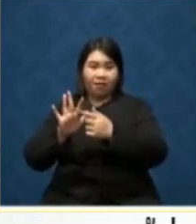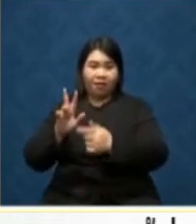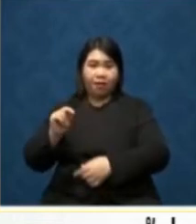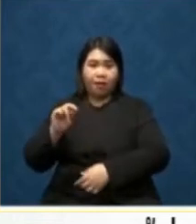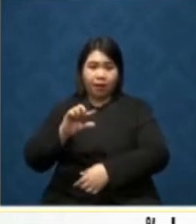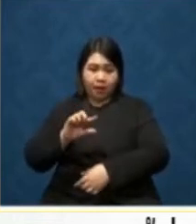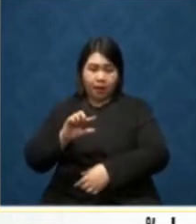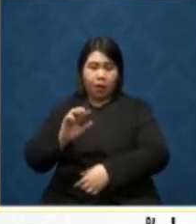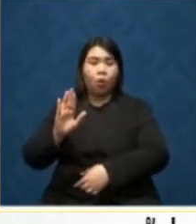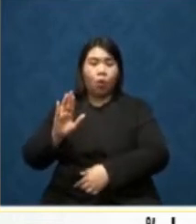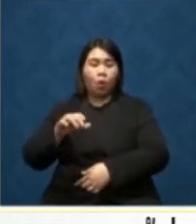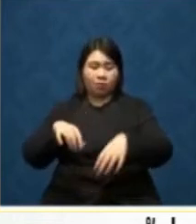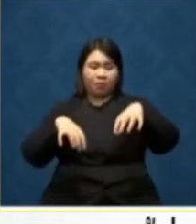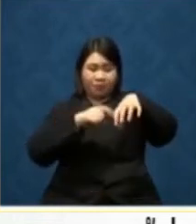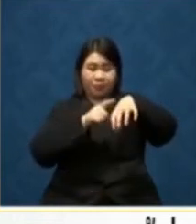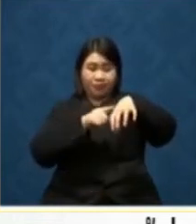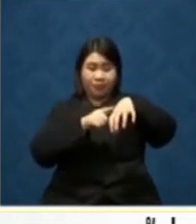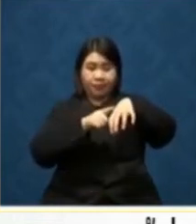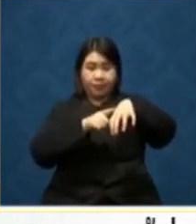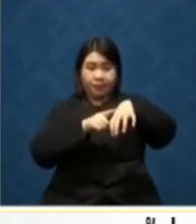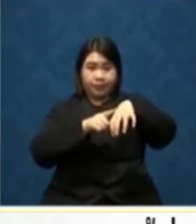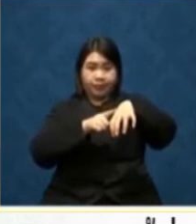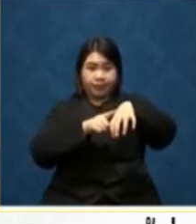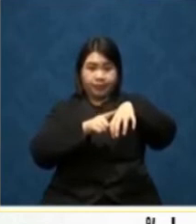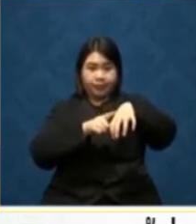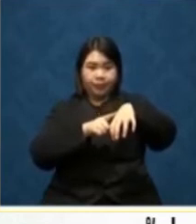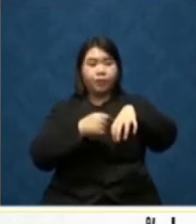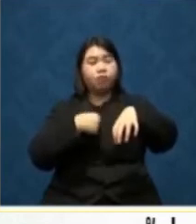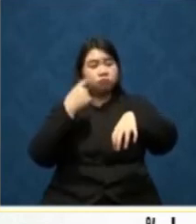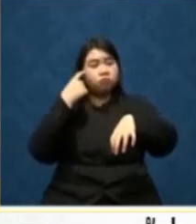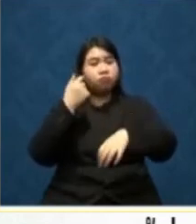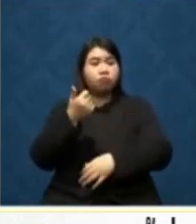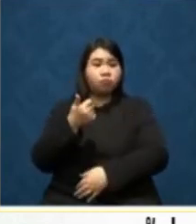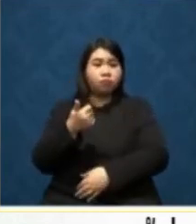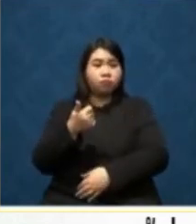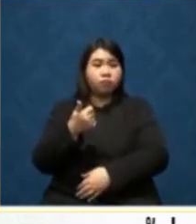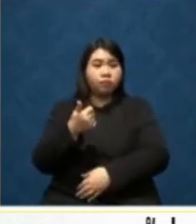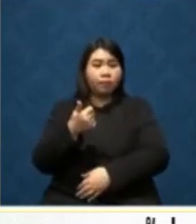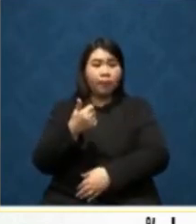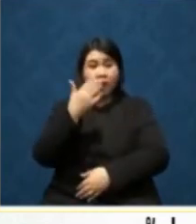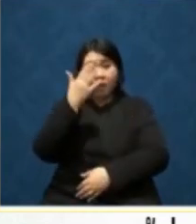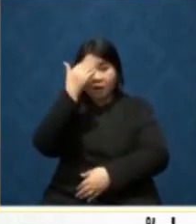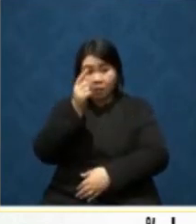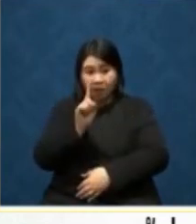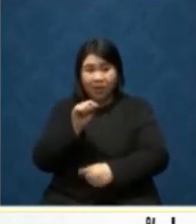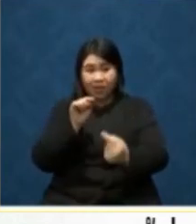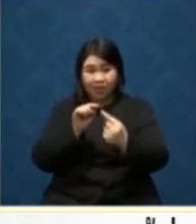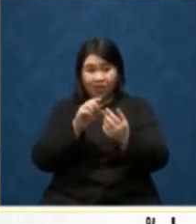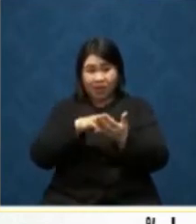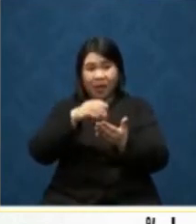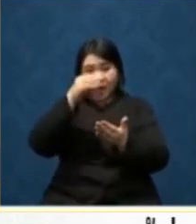ในเือหาสละของพระรายพระจัิ ลามพระจัติ ลาสชยายจุราพร ชะวับนี้